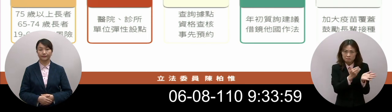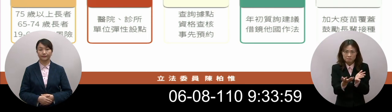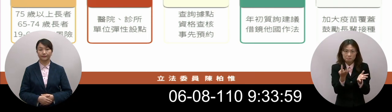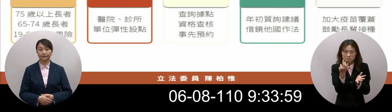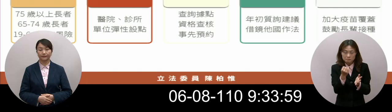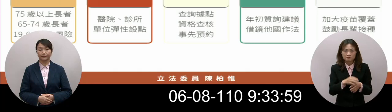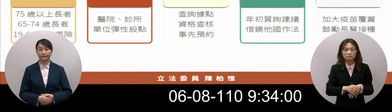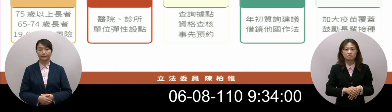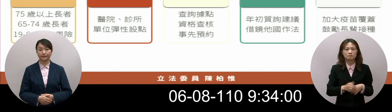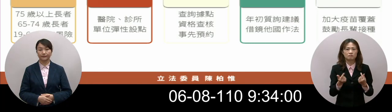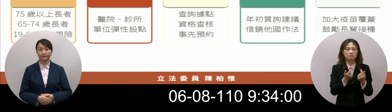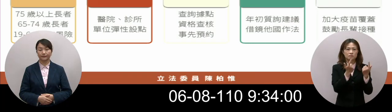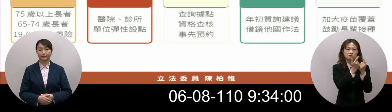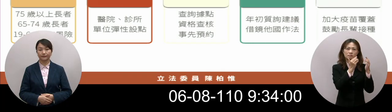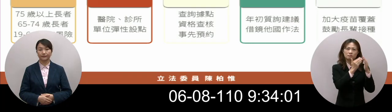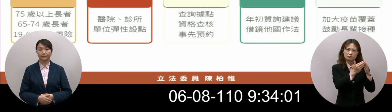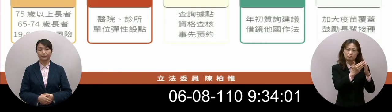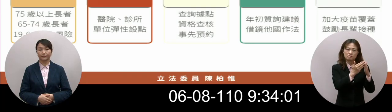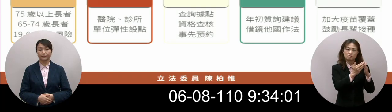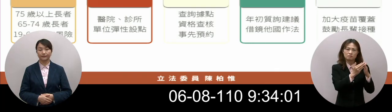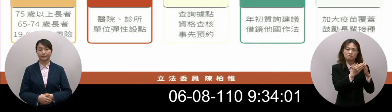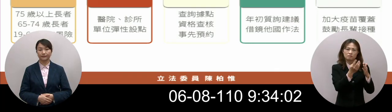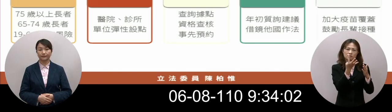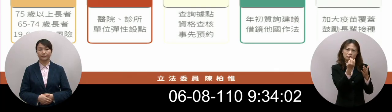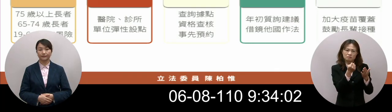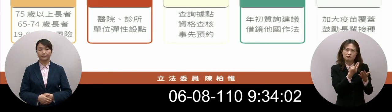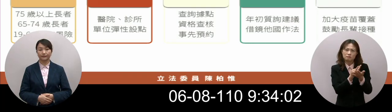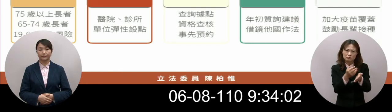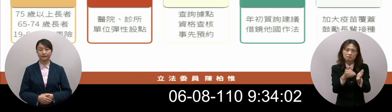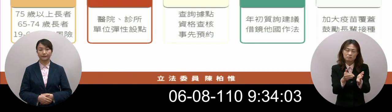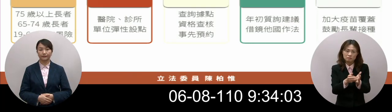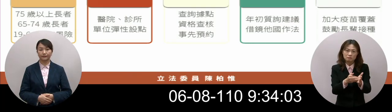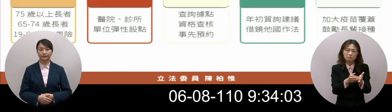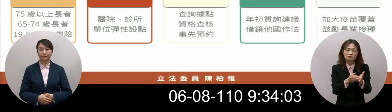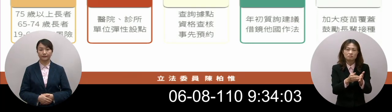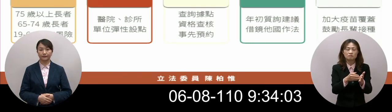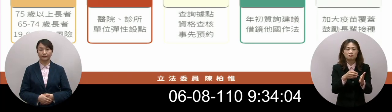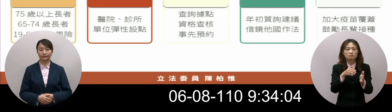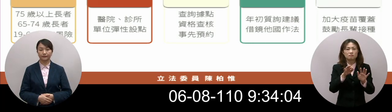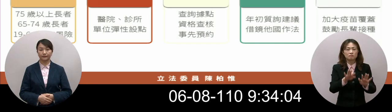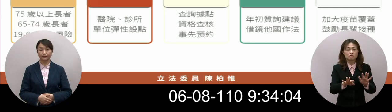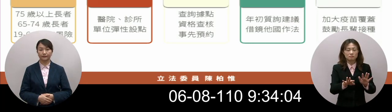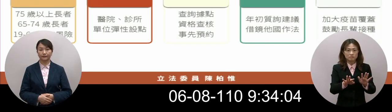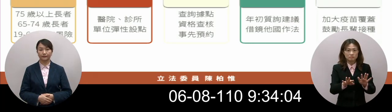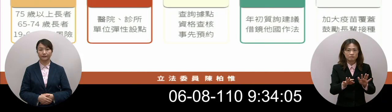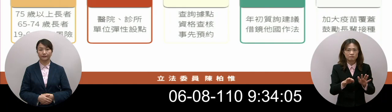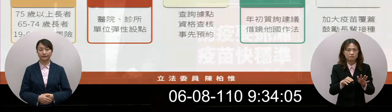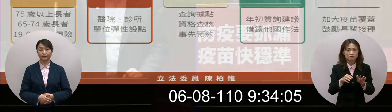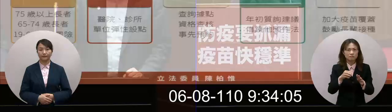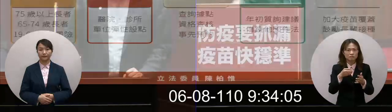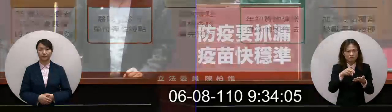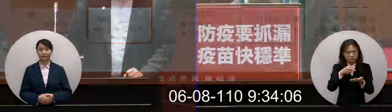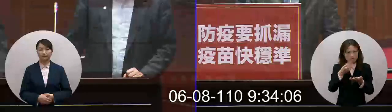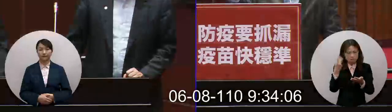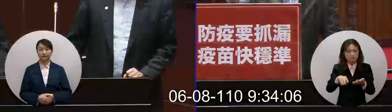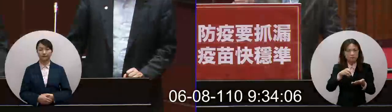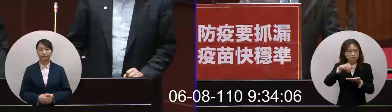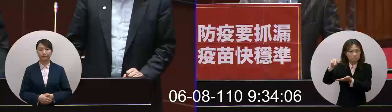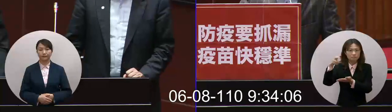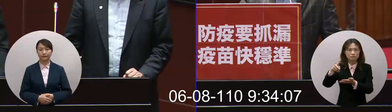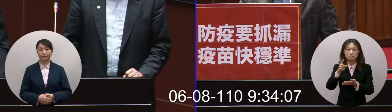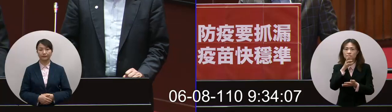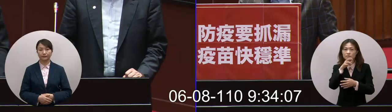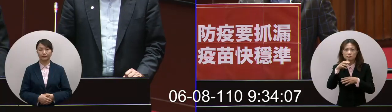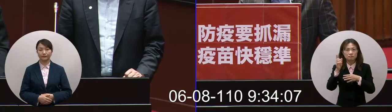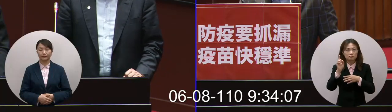吼？比如讲新北市偌济送啊，偌济还袂送，偌济3天前开始检查，偌济即马咧检查，送到中央有偌济，各个县市全部